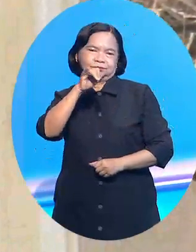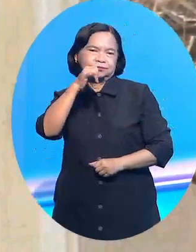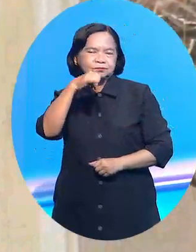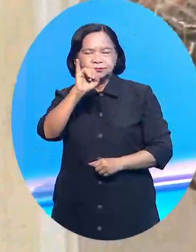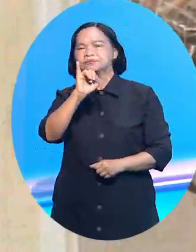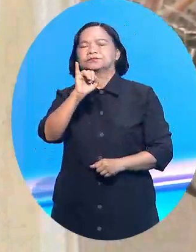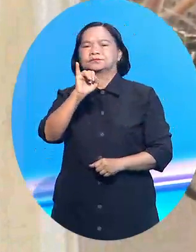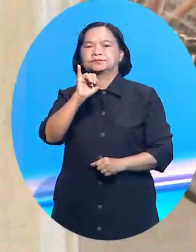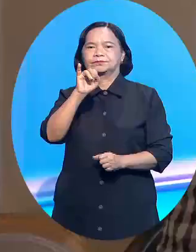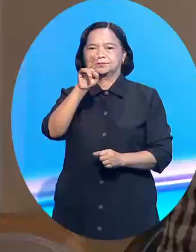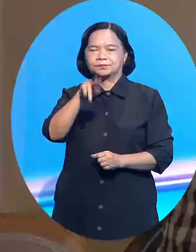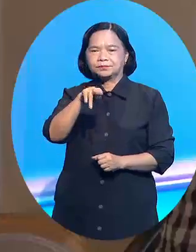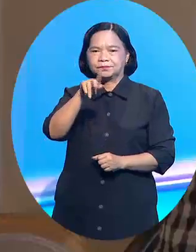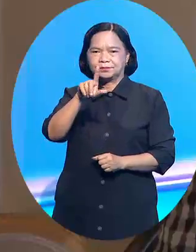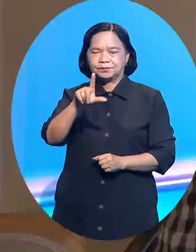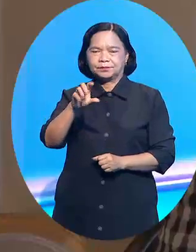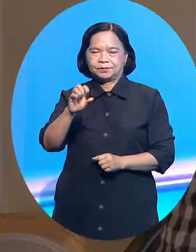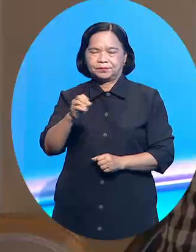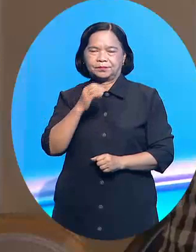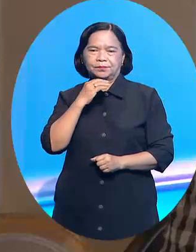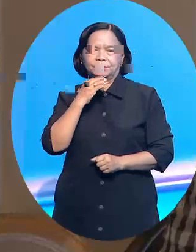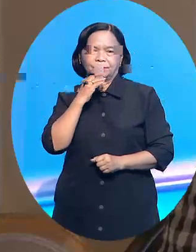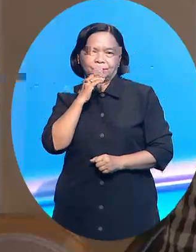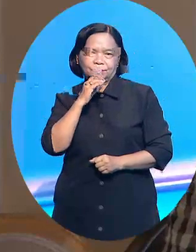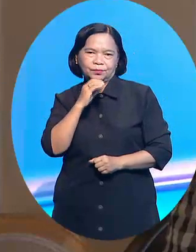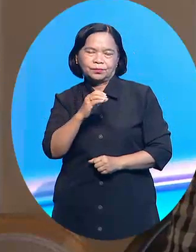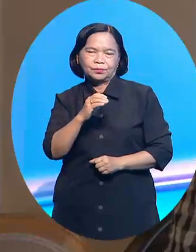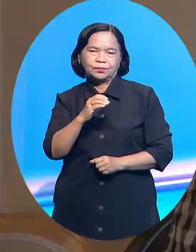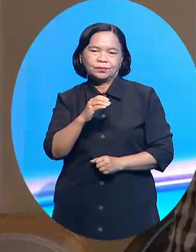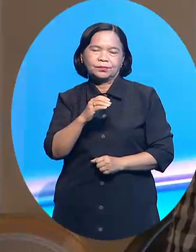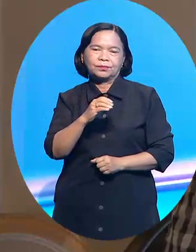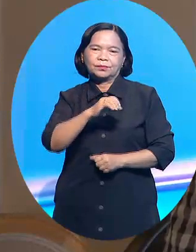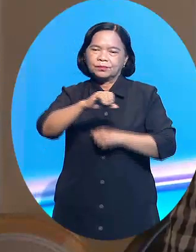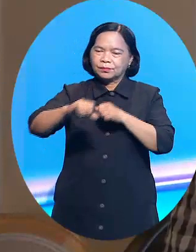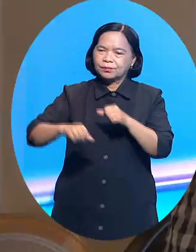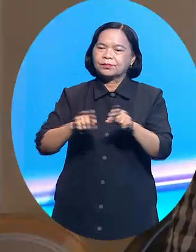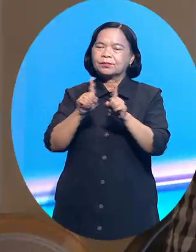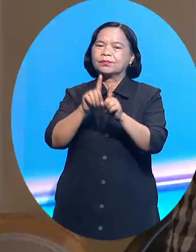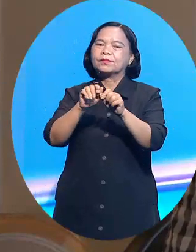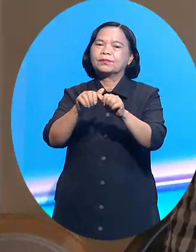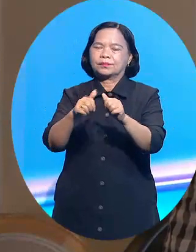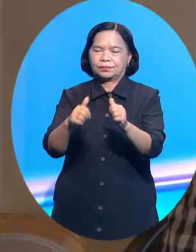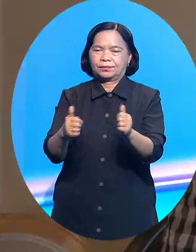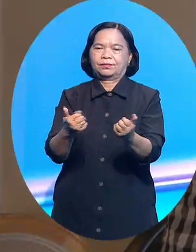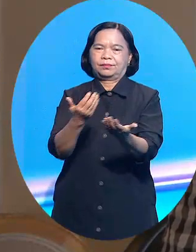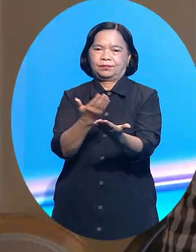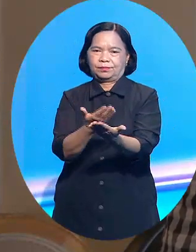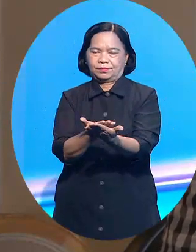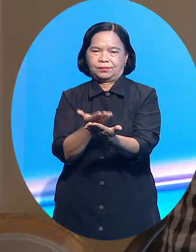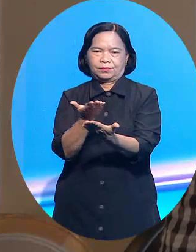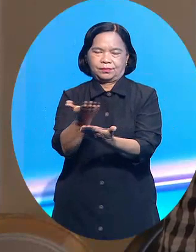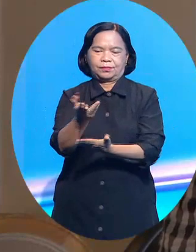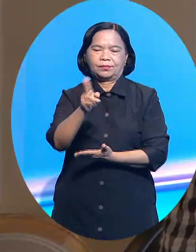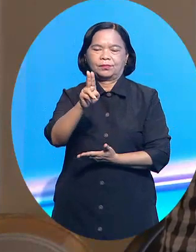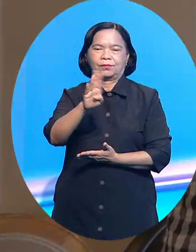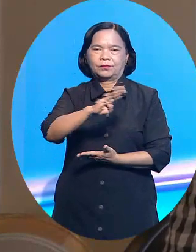mà chăm lo, vì vậy là chú sẽ đưa ra những cái phương hướng hoạt động cho cụ thể để cho ban thường trực ủy ban